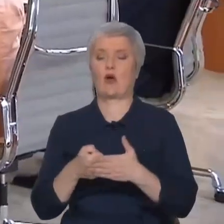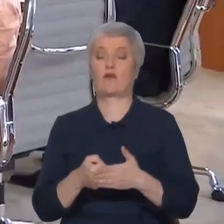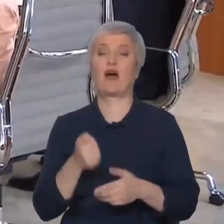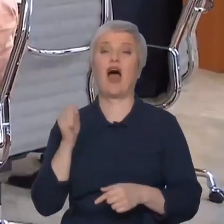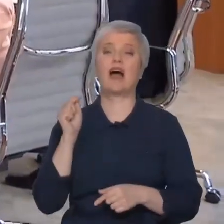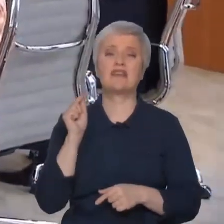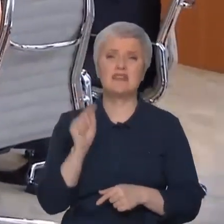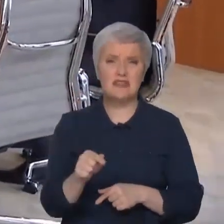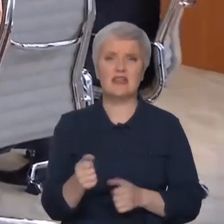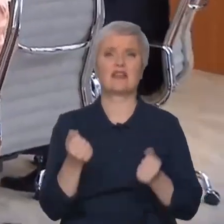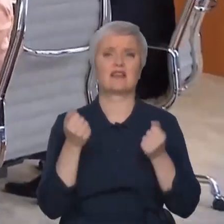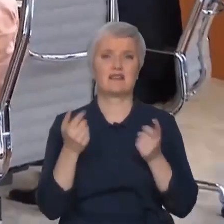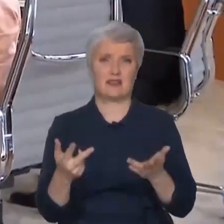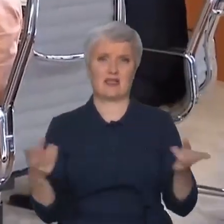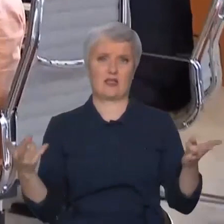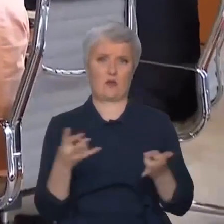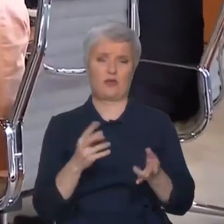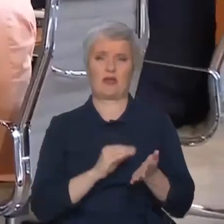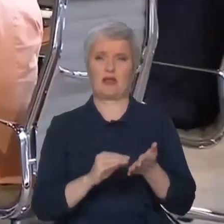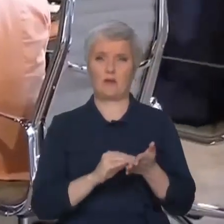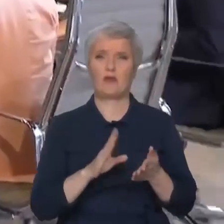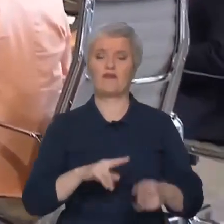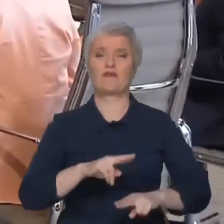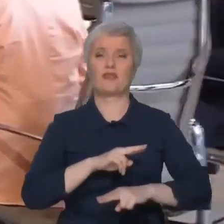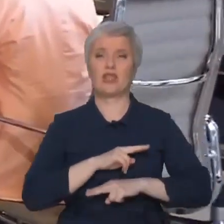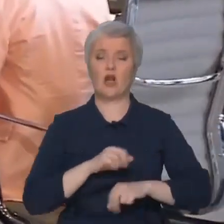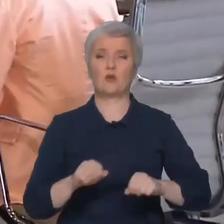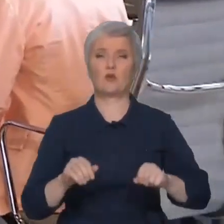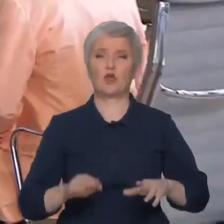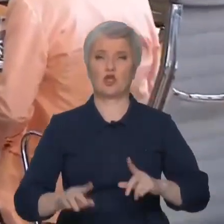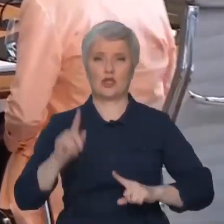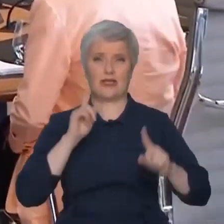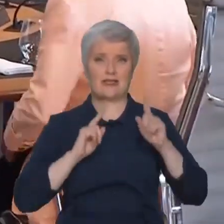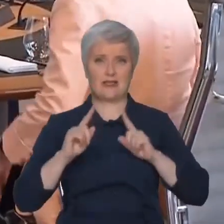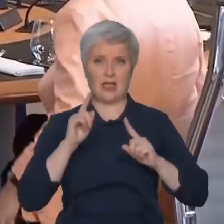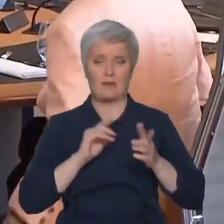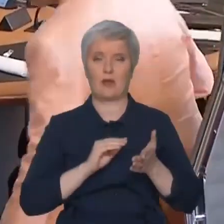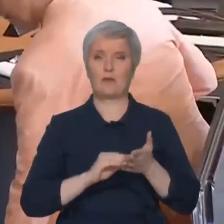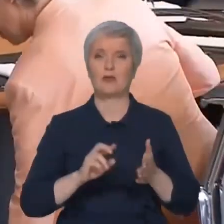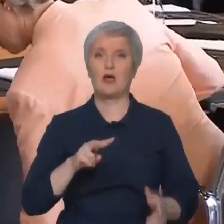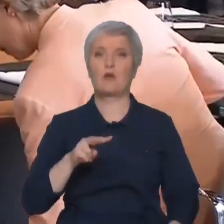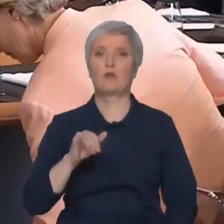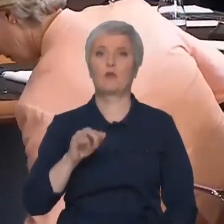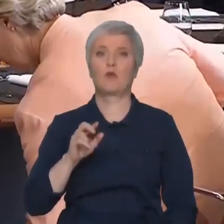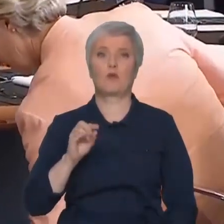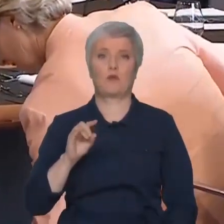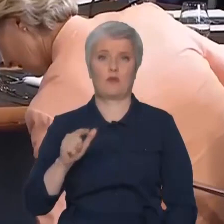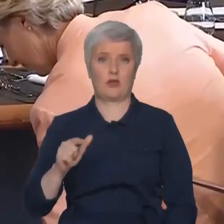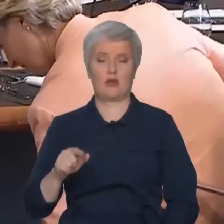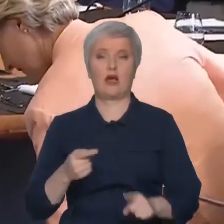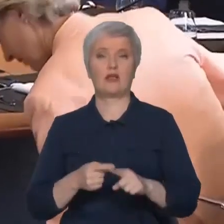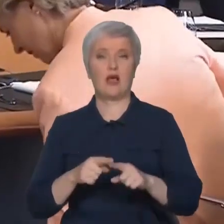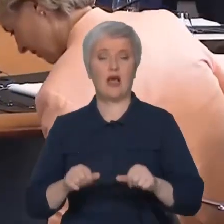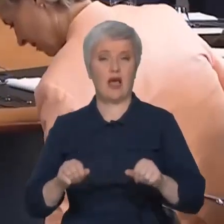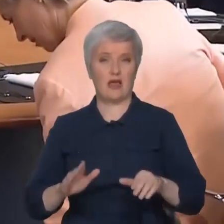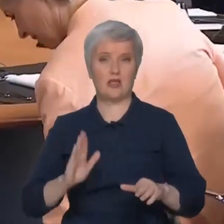закріпити у фінальному рішенні саміту, пише Bloomberg, чиї журналісти відповідно ознайомилися із декларацією, яку за підсумками зустрічі